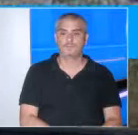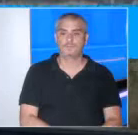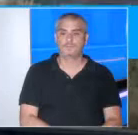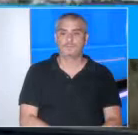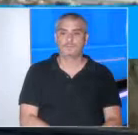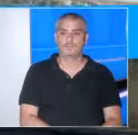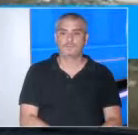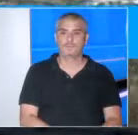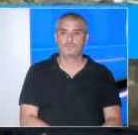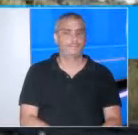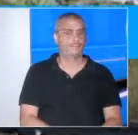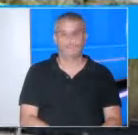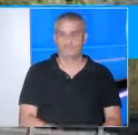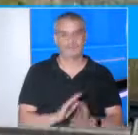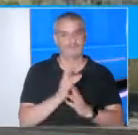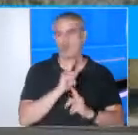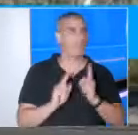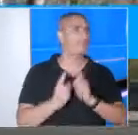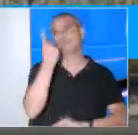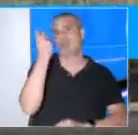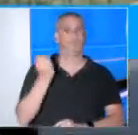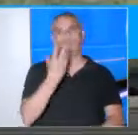שריפה, השריפה לא פורצת פתאום.